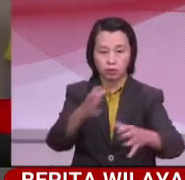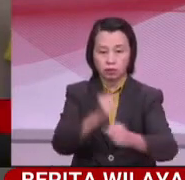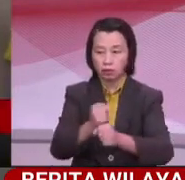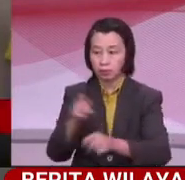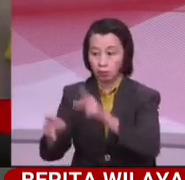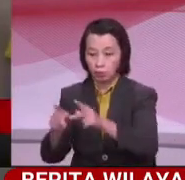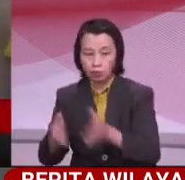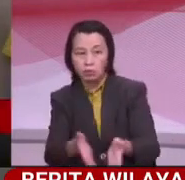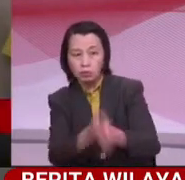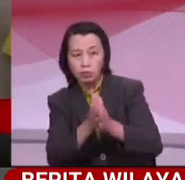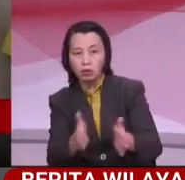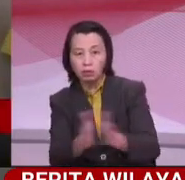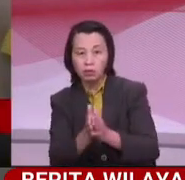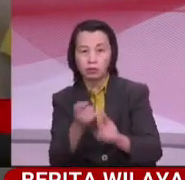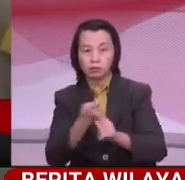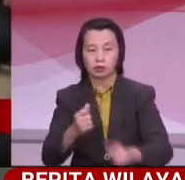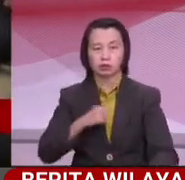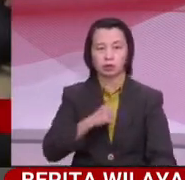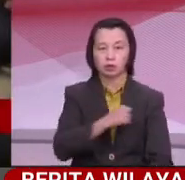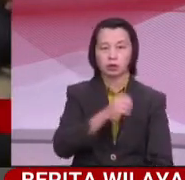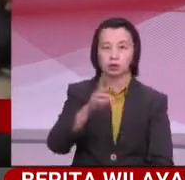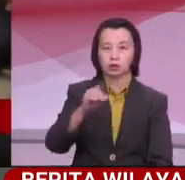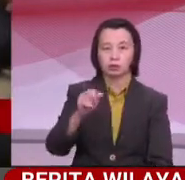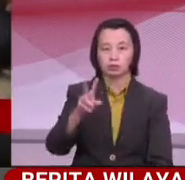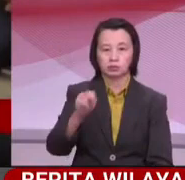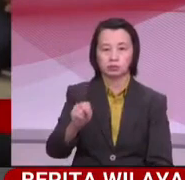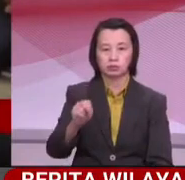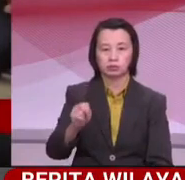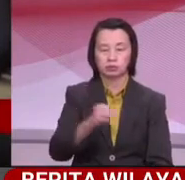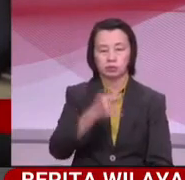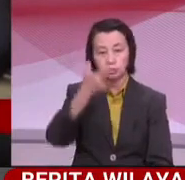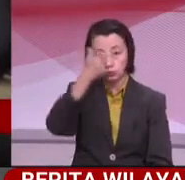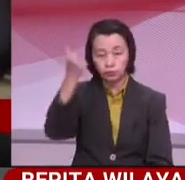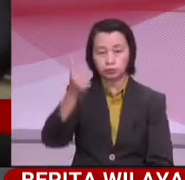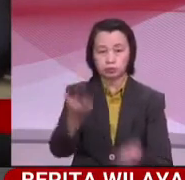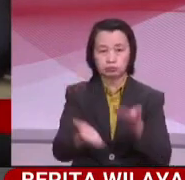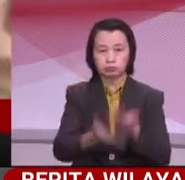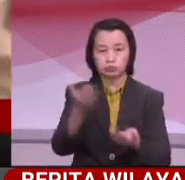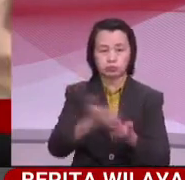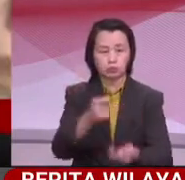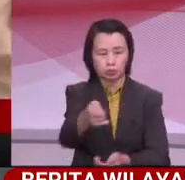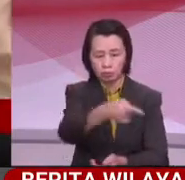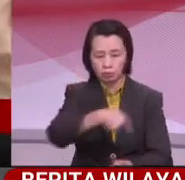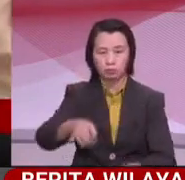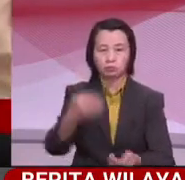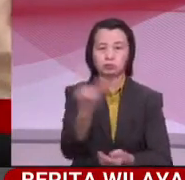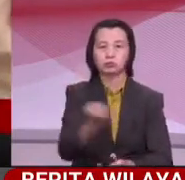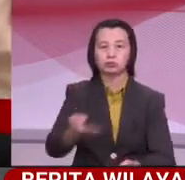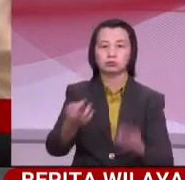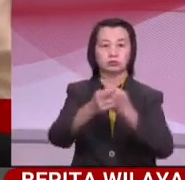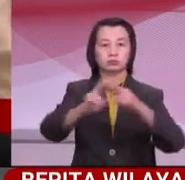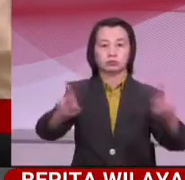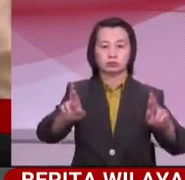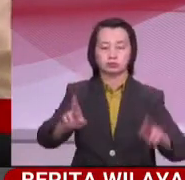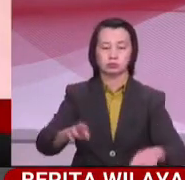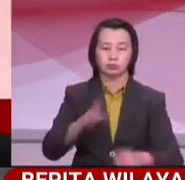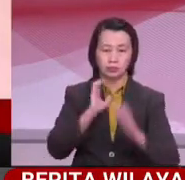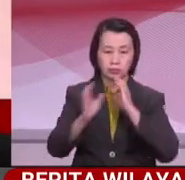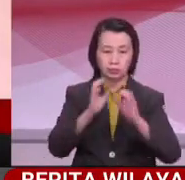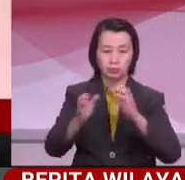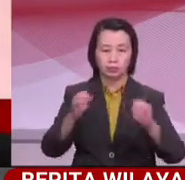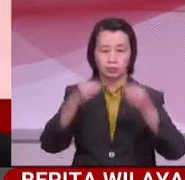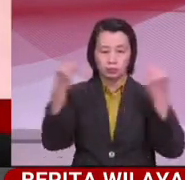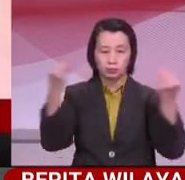banyak permohonan daripada ahli dewan undangan Negeri Adun berikutan kemudahan yang disediakan bercakap ada majelis